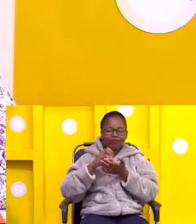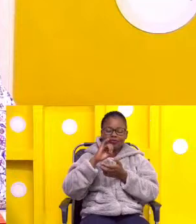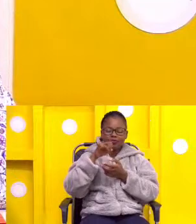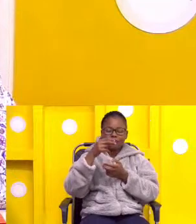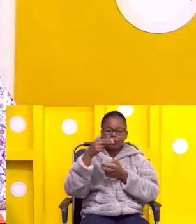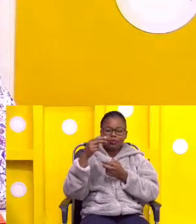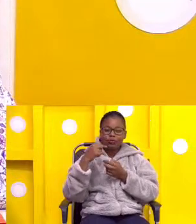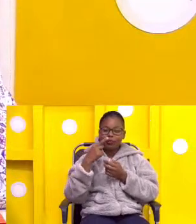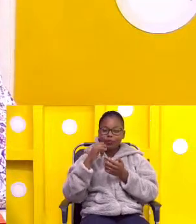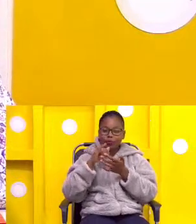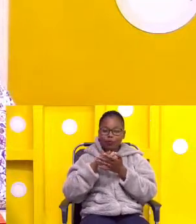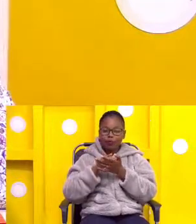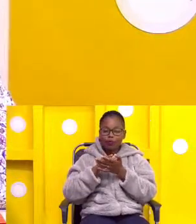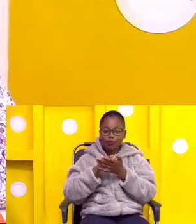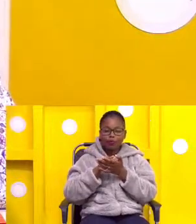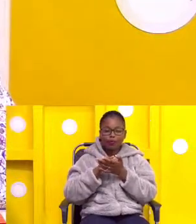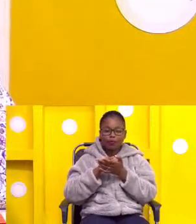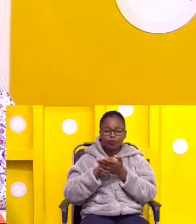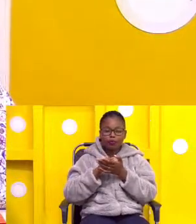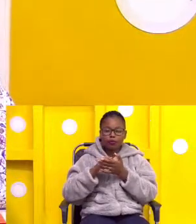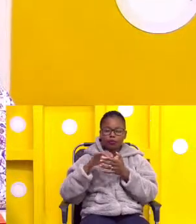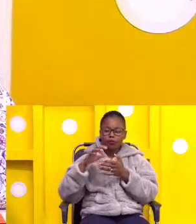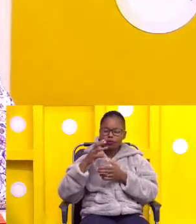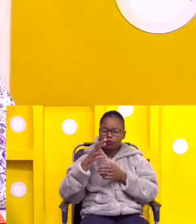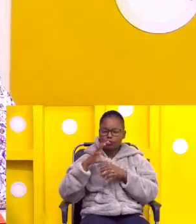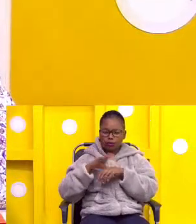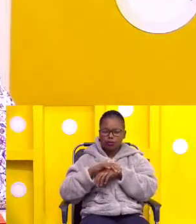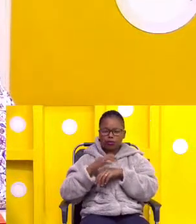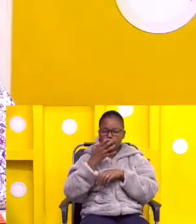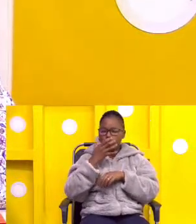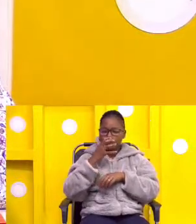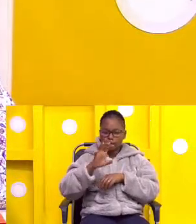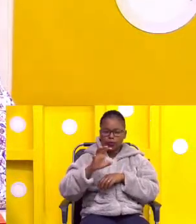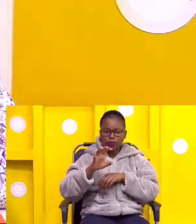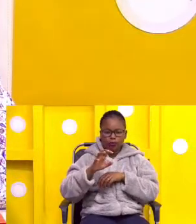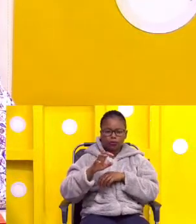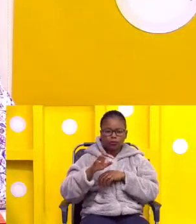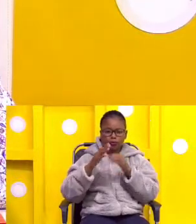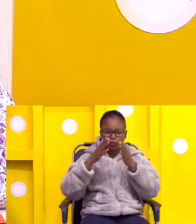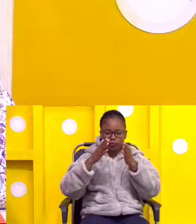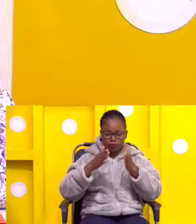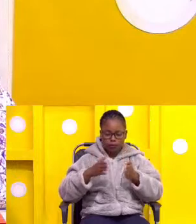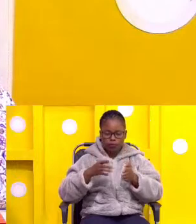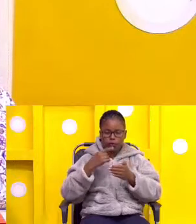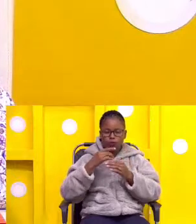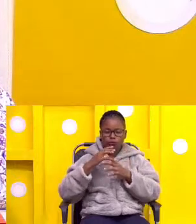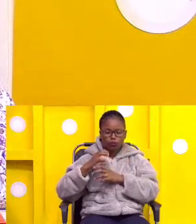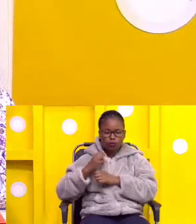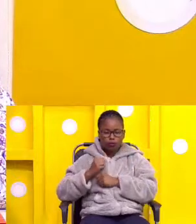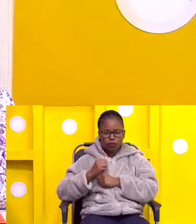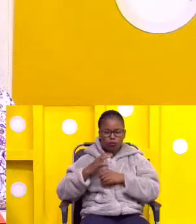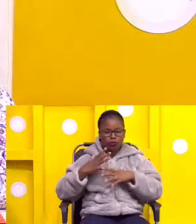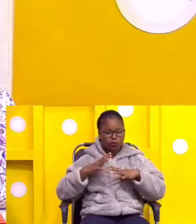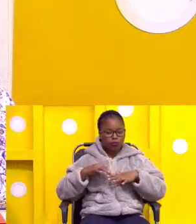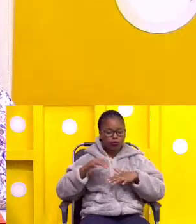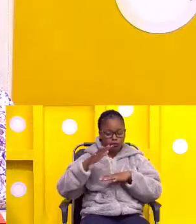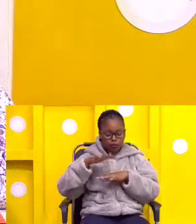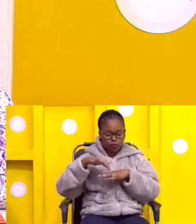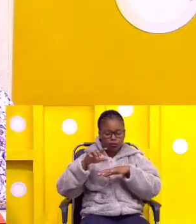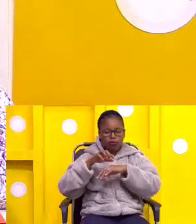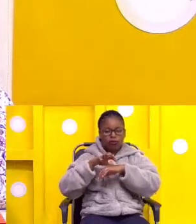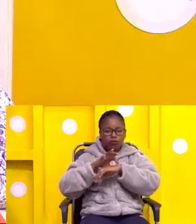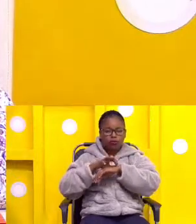uu atiriri kugwatwo ni kirumiri ni mundu uria wihokaga andu a guku thi ona